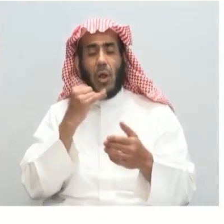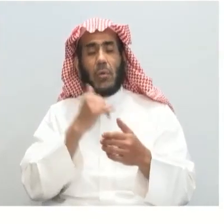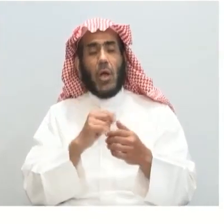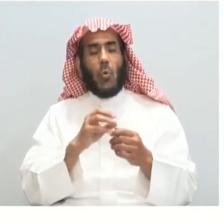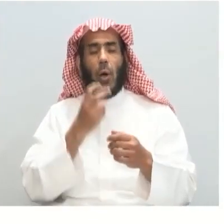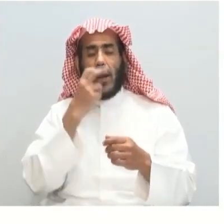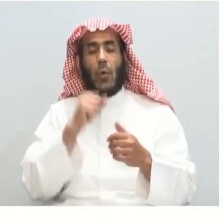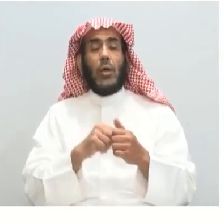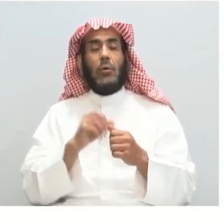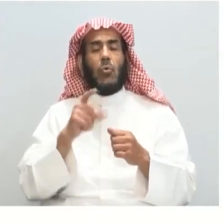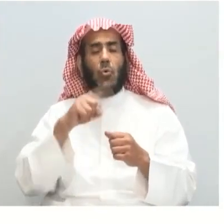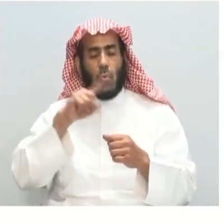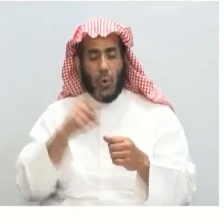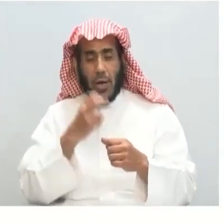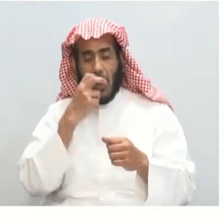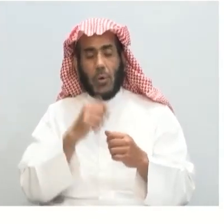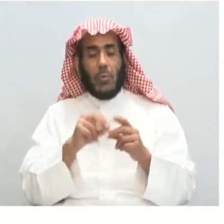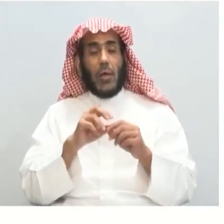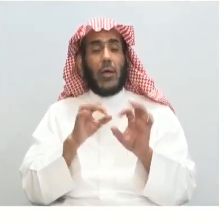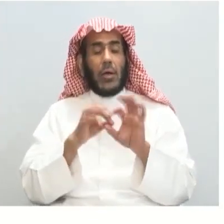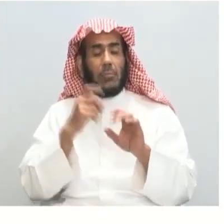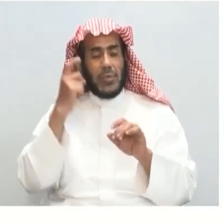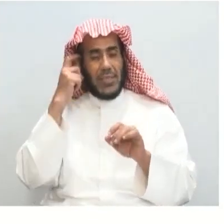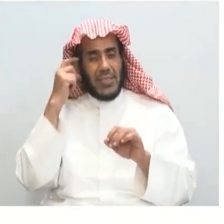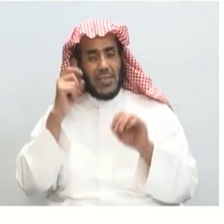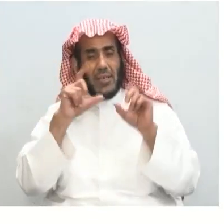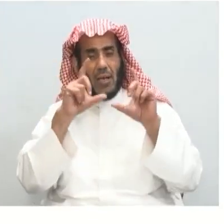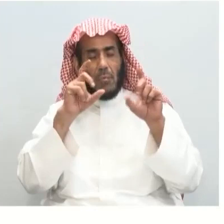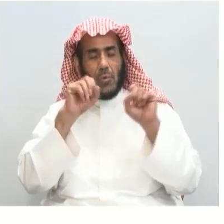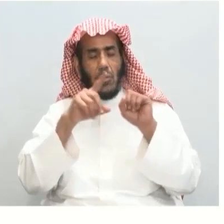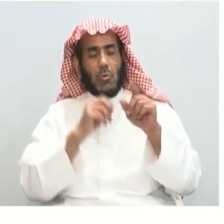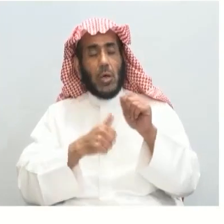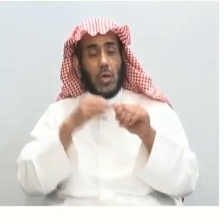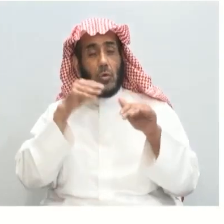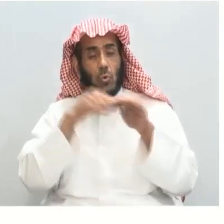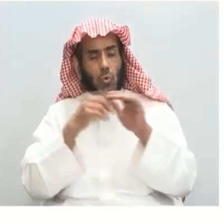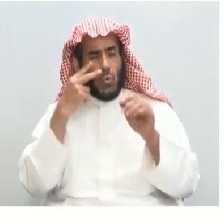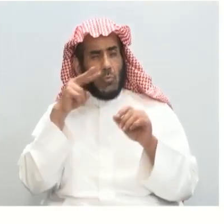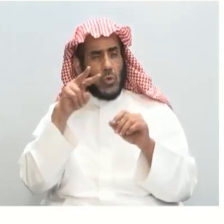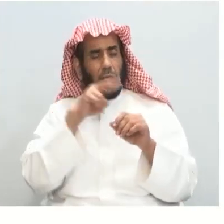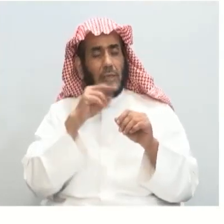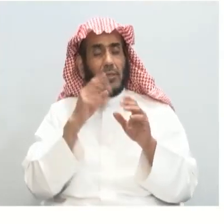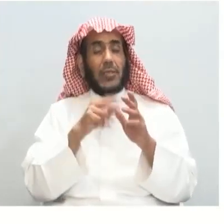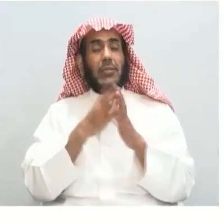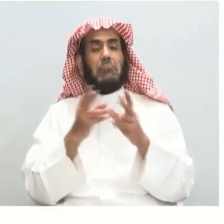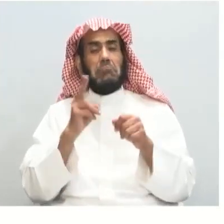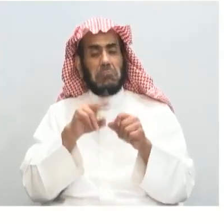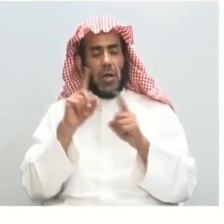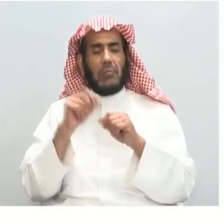ونحوها صرف العربيه ونحوها هذا هو رابط الدرس الرقمي بامكانك ايضا الدخول ومشاهده هذا